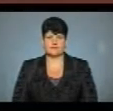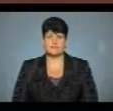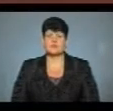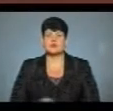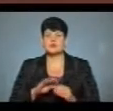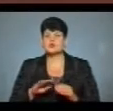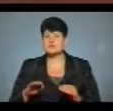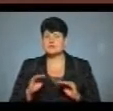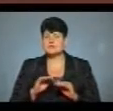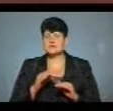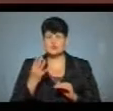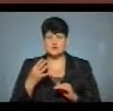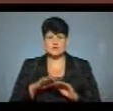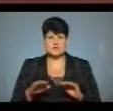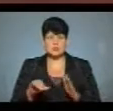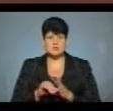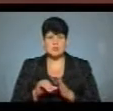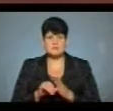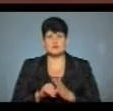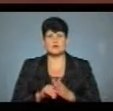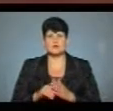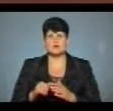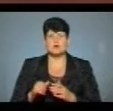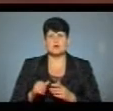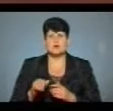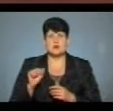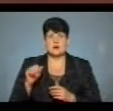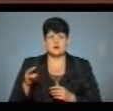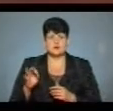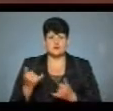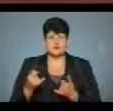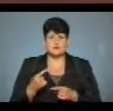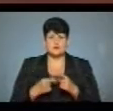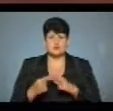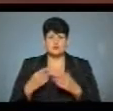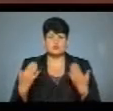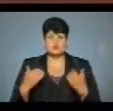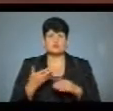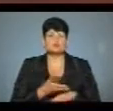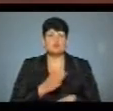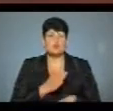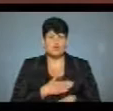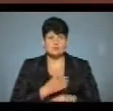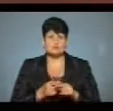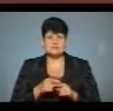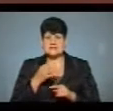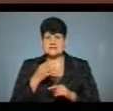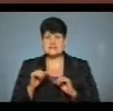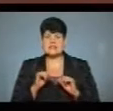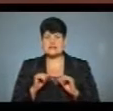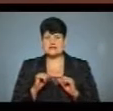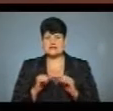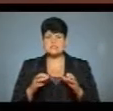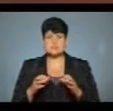Дітей, учасників бойових дій на сході України з Тернопільщини, сьогодні повернулися з відпочинку в Польщі. Про це повідомила керівниця групи